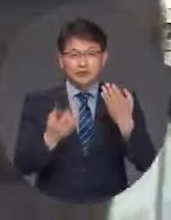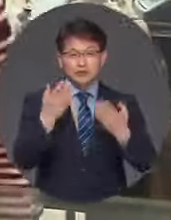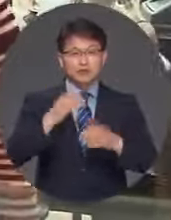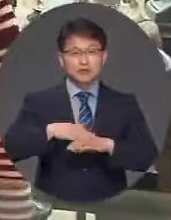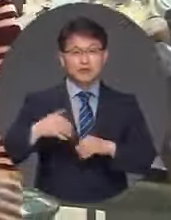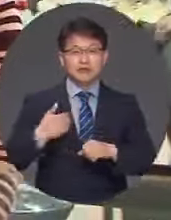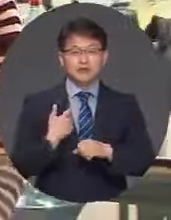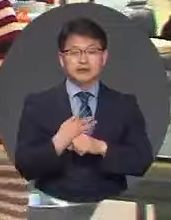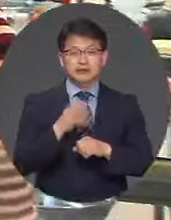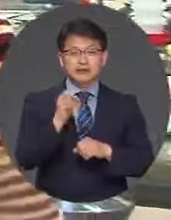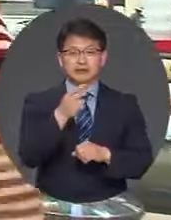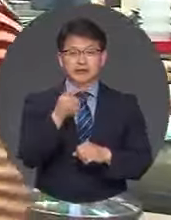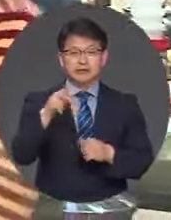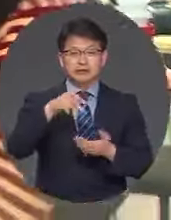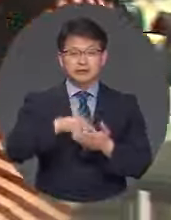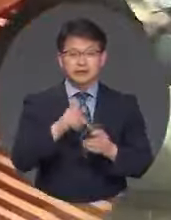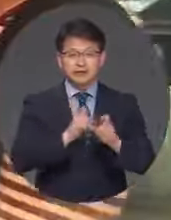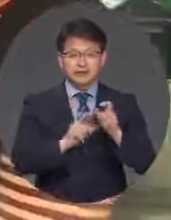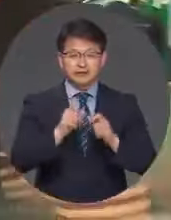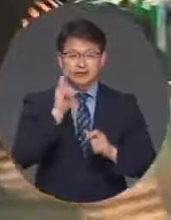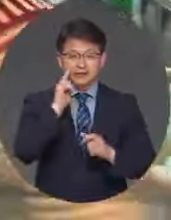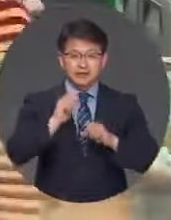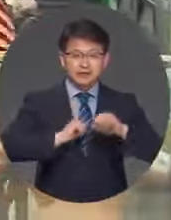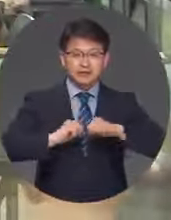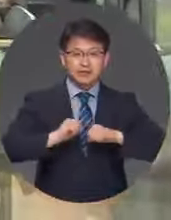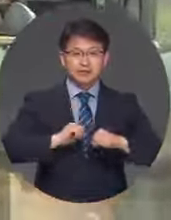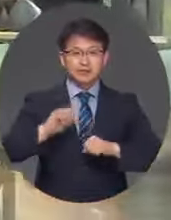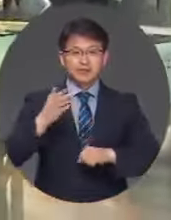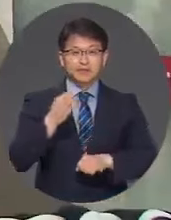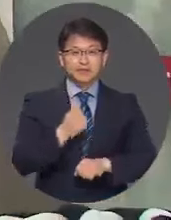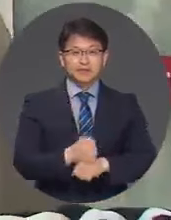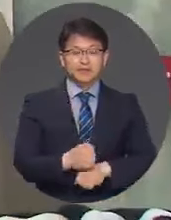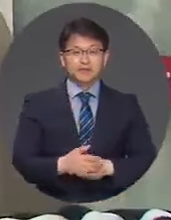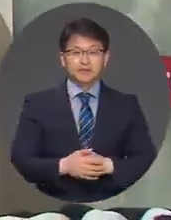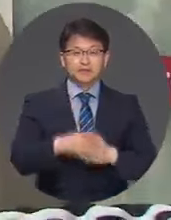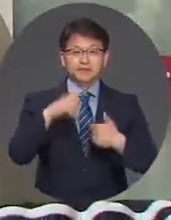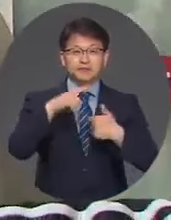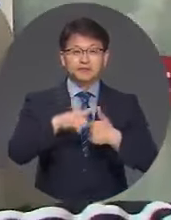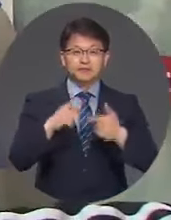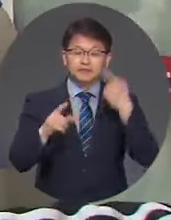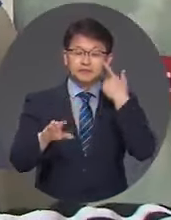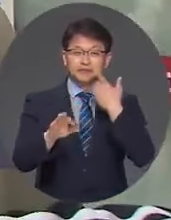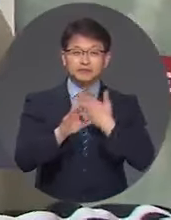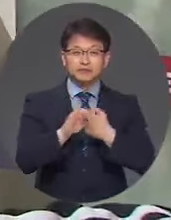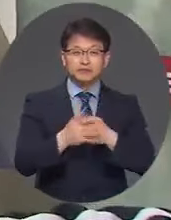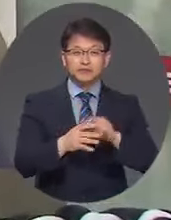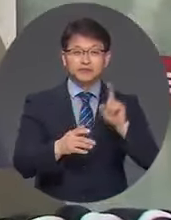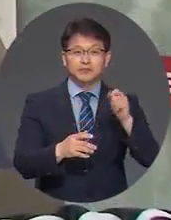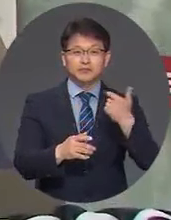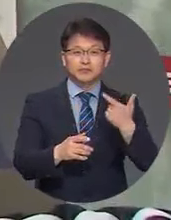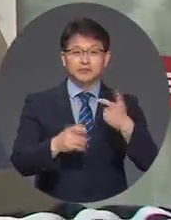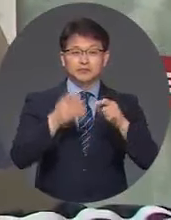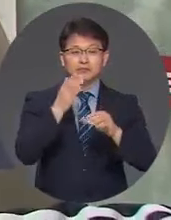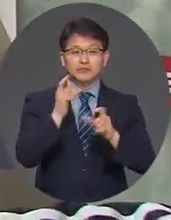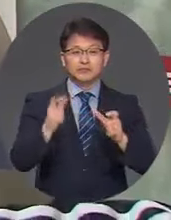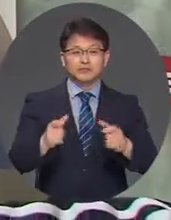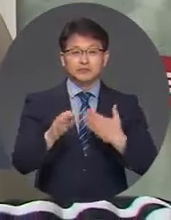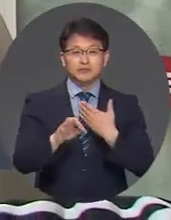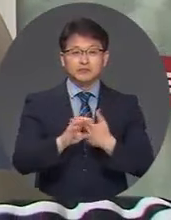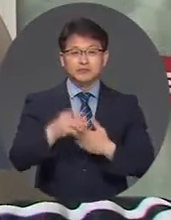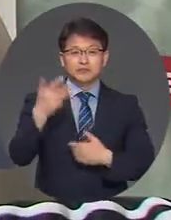여야 모두 사활을 건 선거전에 돌입한 상태입니다. 경남은 16개 지역 중에서